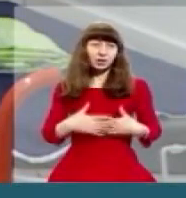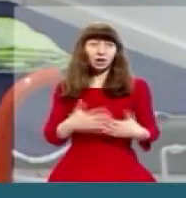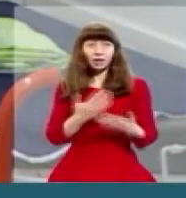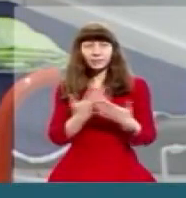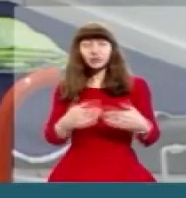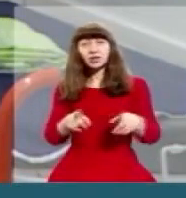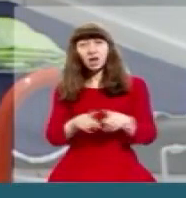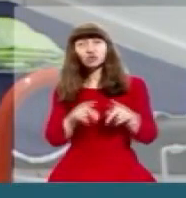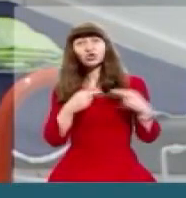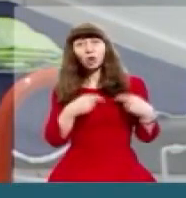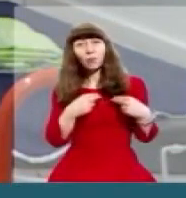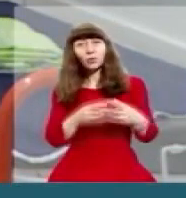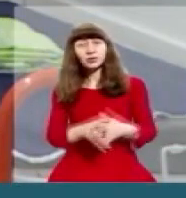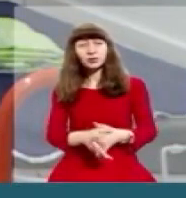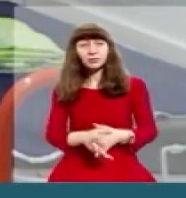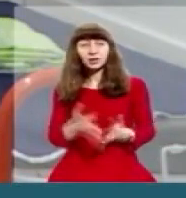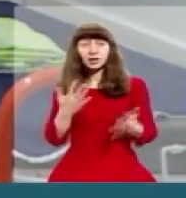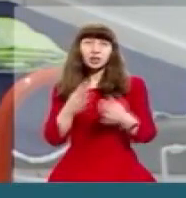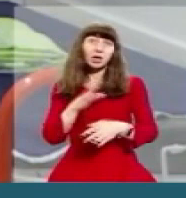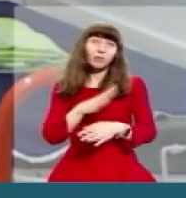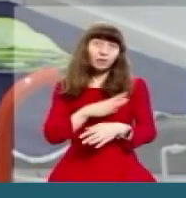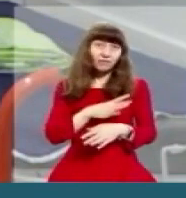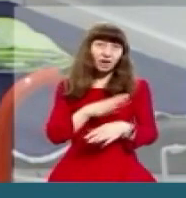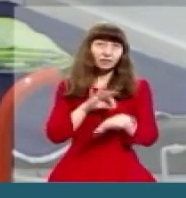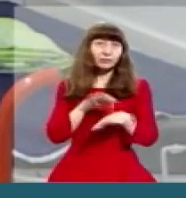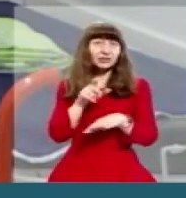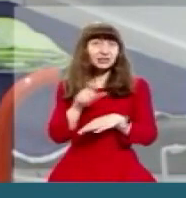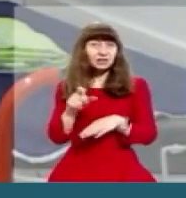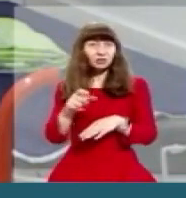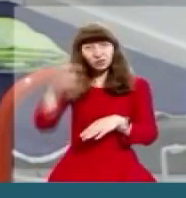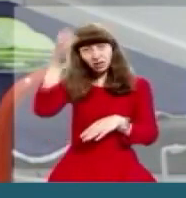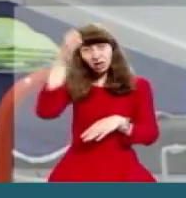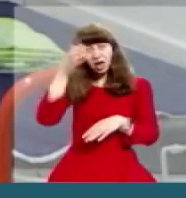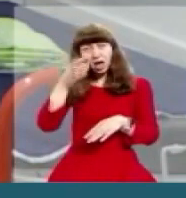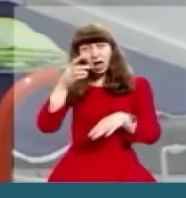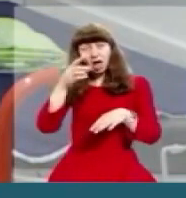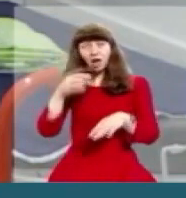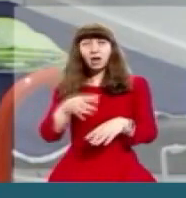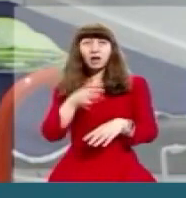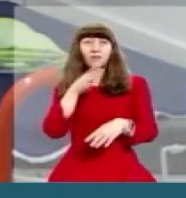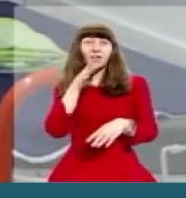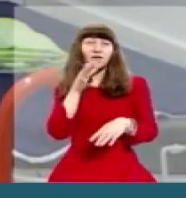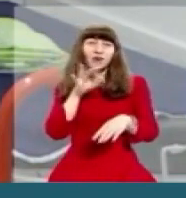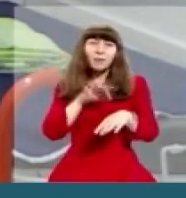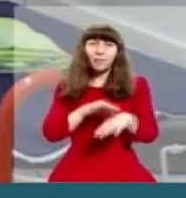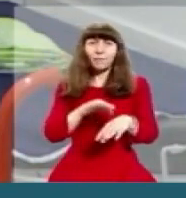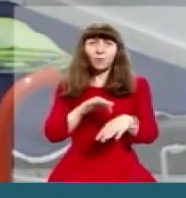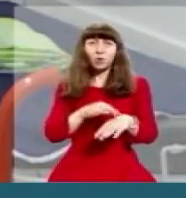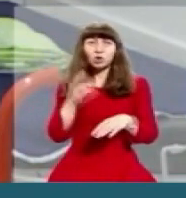тоже работаем ровно. Если бывают пациенты с эмоциональными там всплесками во время боли,